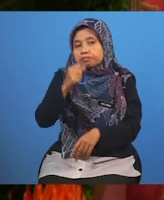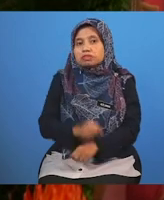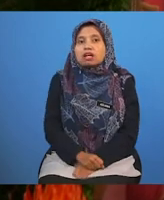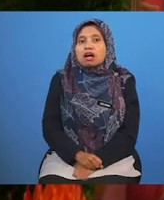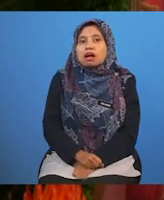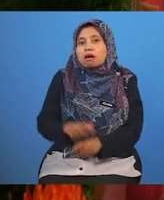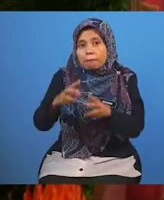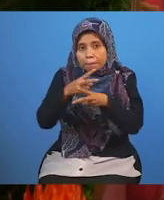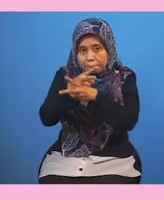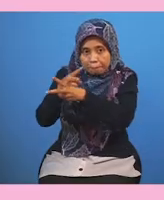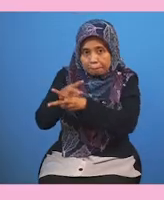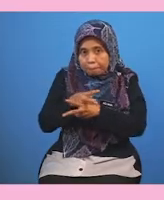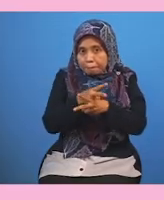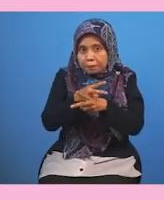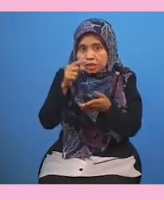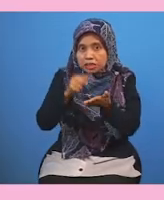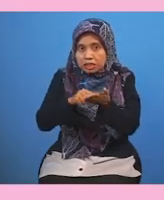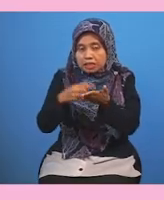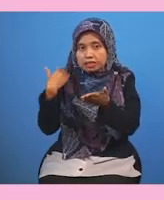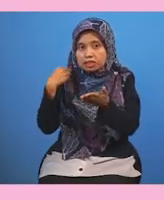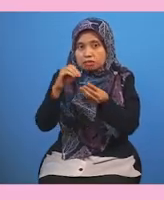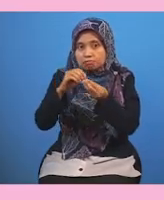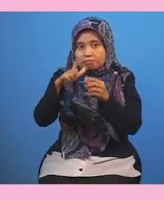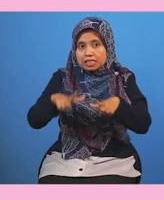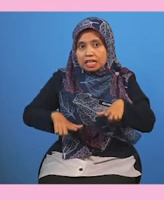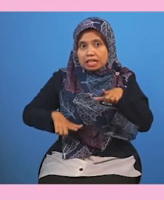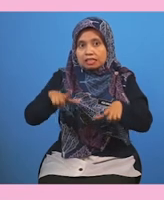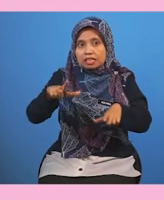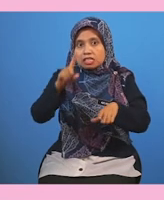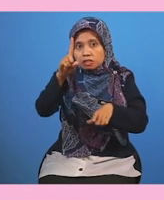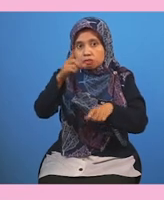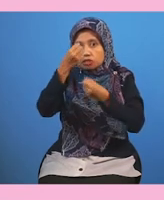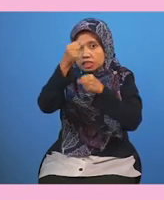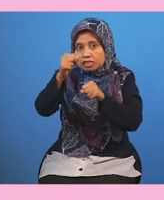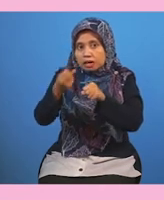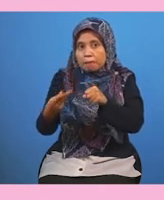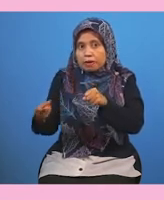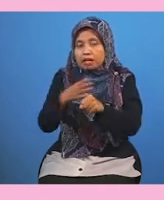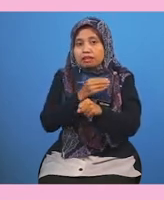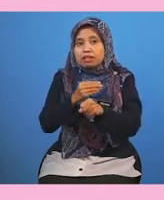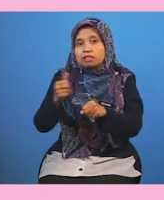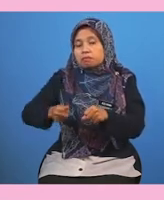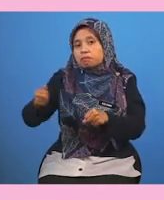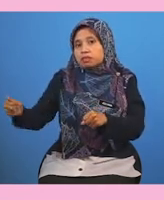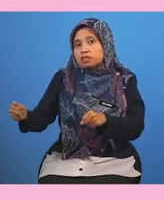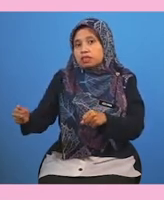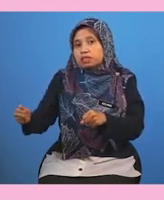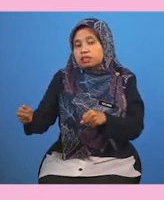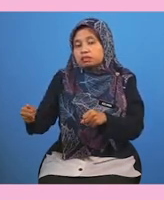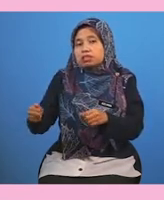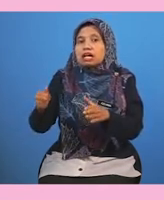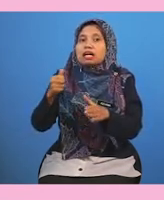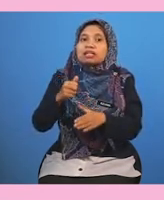burung bermula dengan langkah pertama iaitu menyediakan bahan dan peralatan.